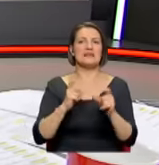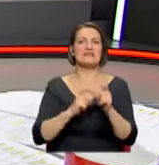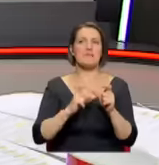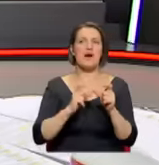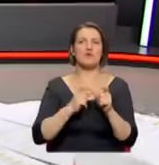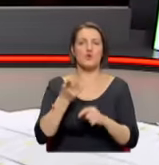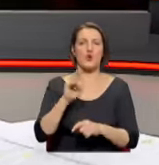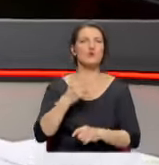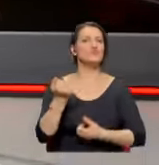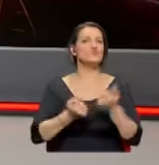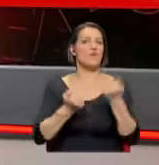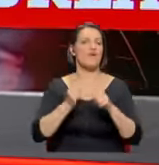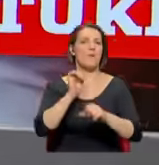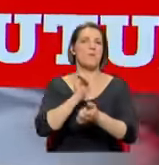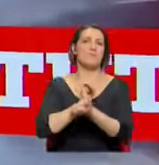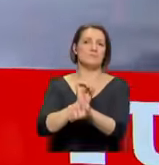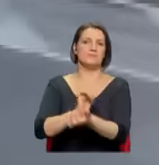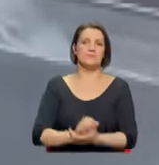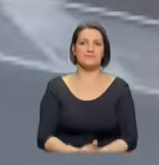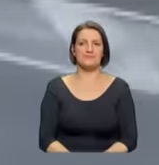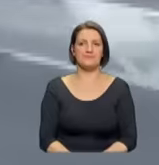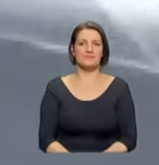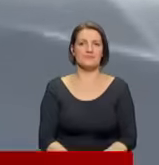sürücü tutuklandı.